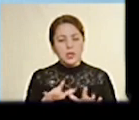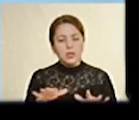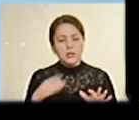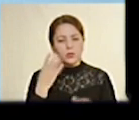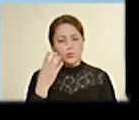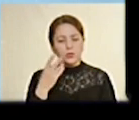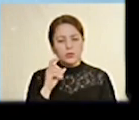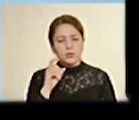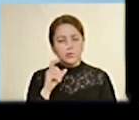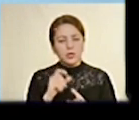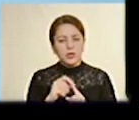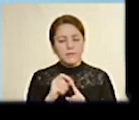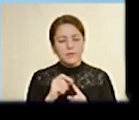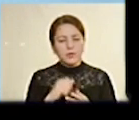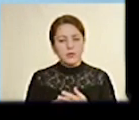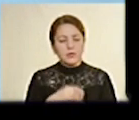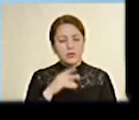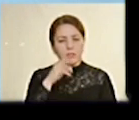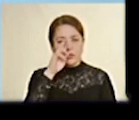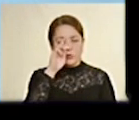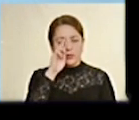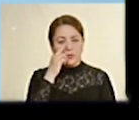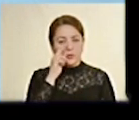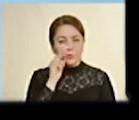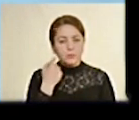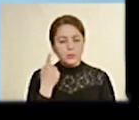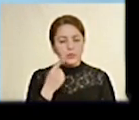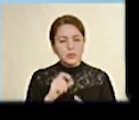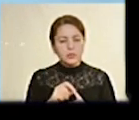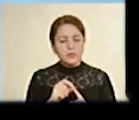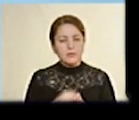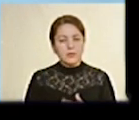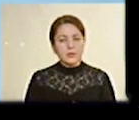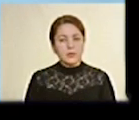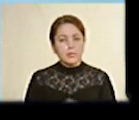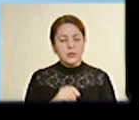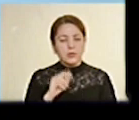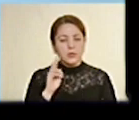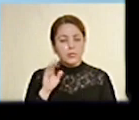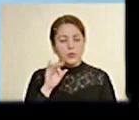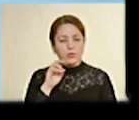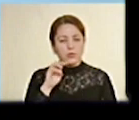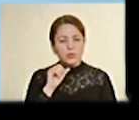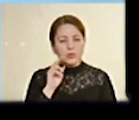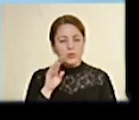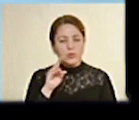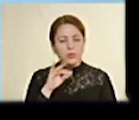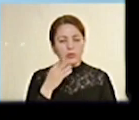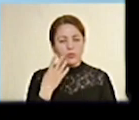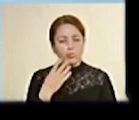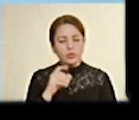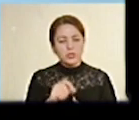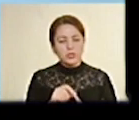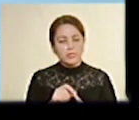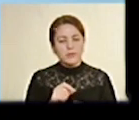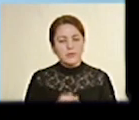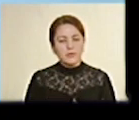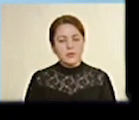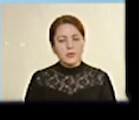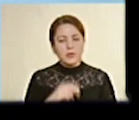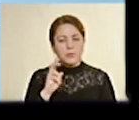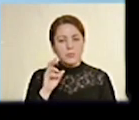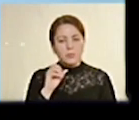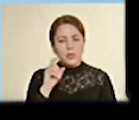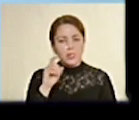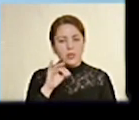harfi, nokning 1-chi harfi, kurtakning 4-chi harfi,